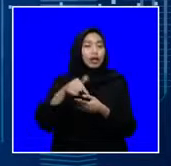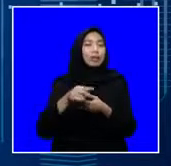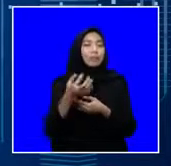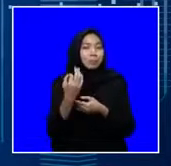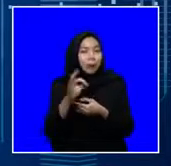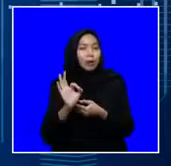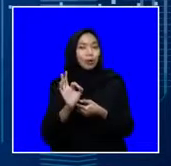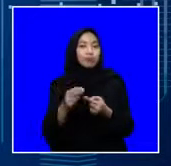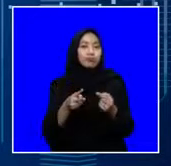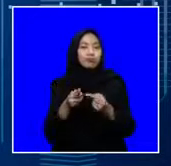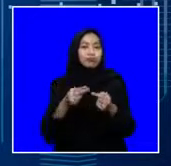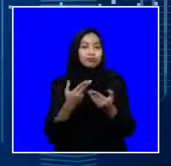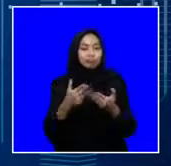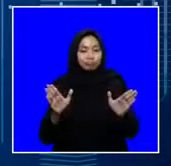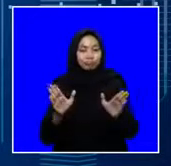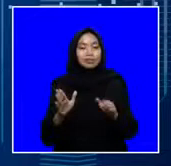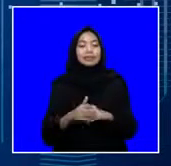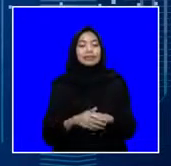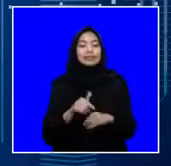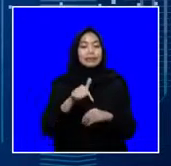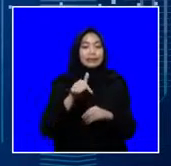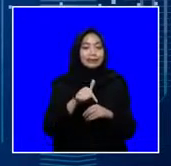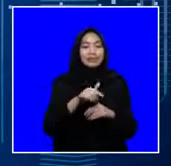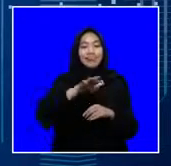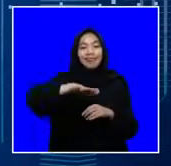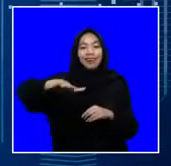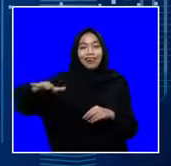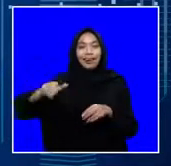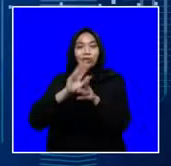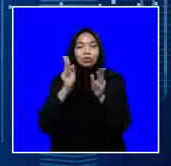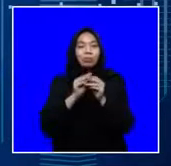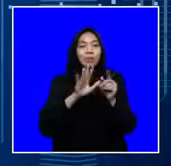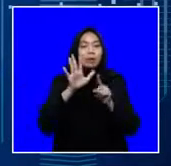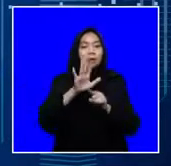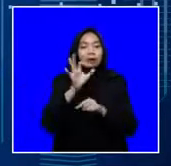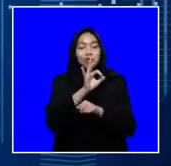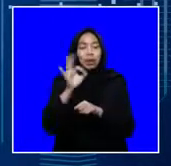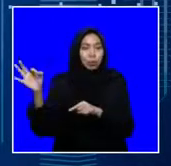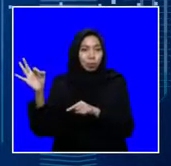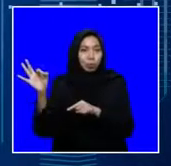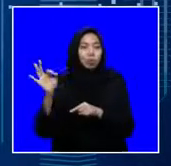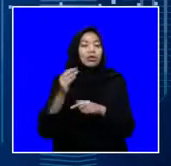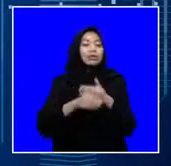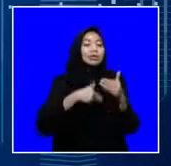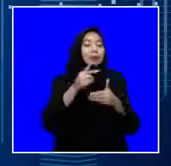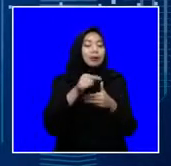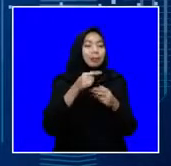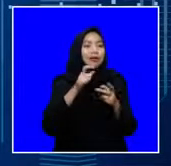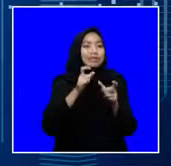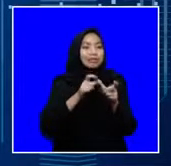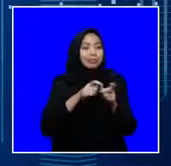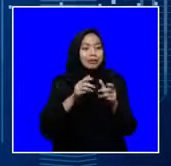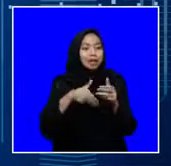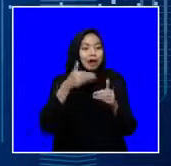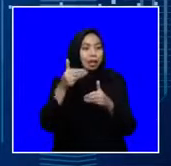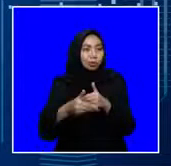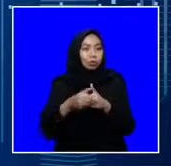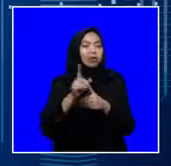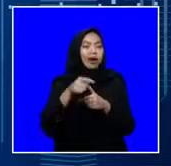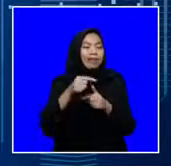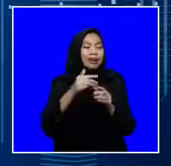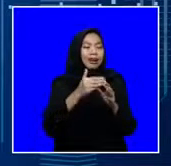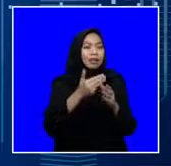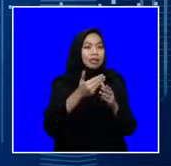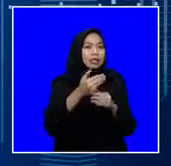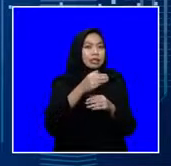LPDP. Kita sudah mengirim 15.000 anak untuk kampus mengajar batch pertama, lalu semester berikutnya kita akan kirim lagi. Ada